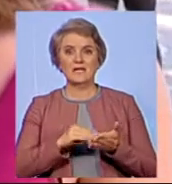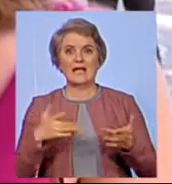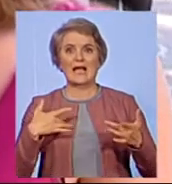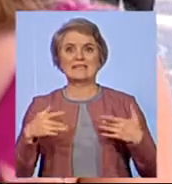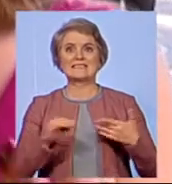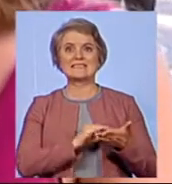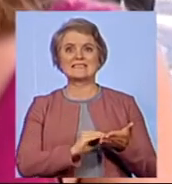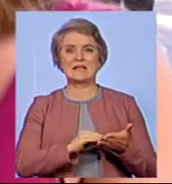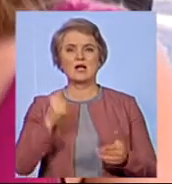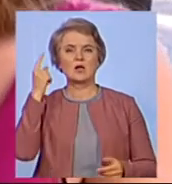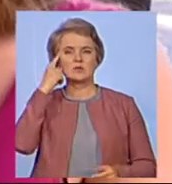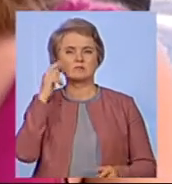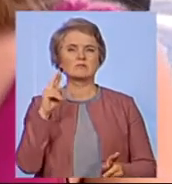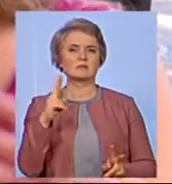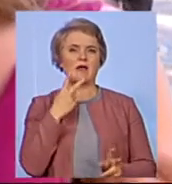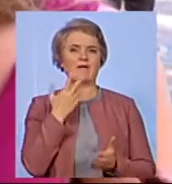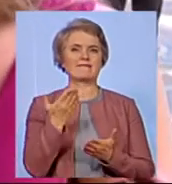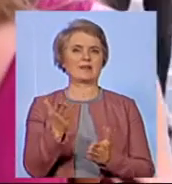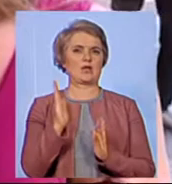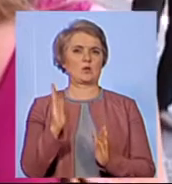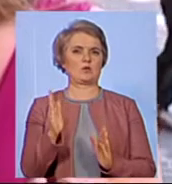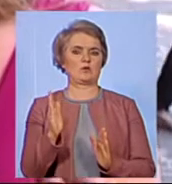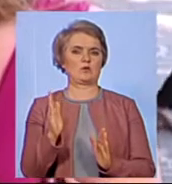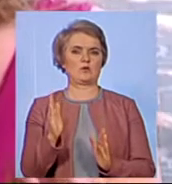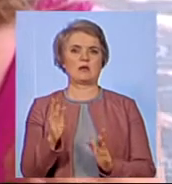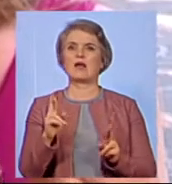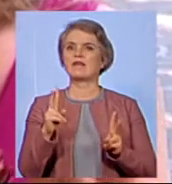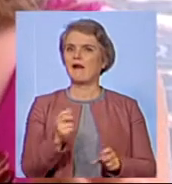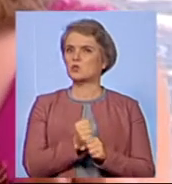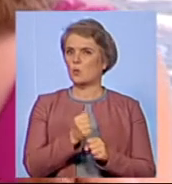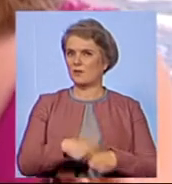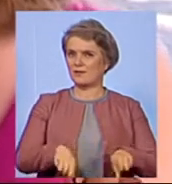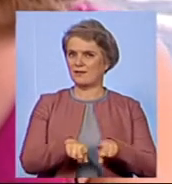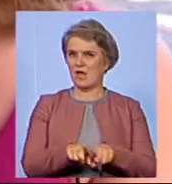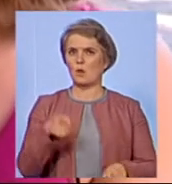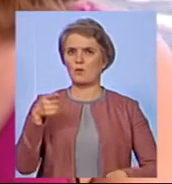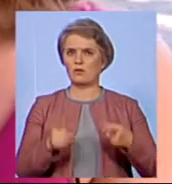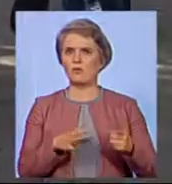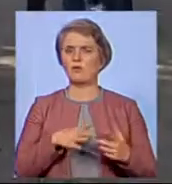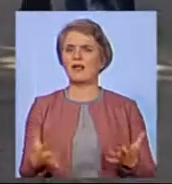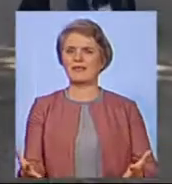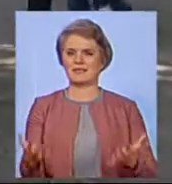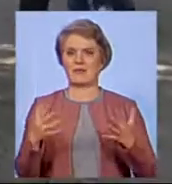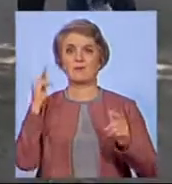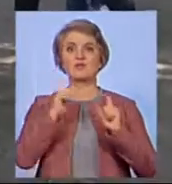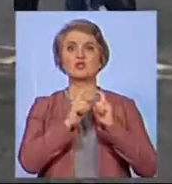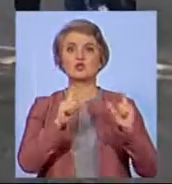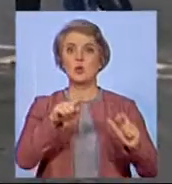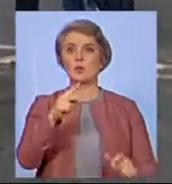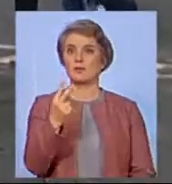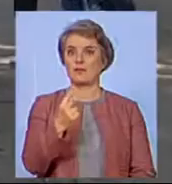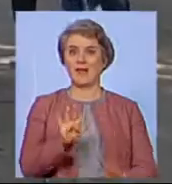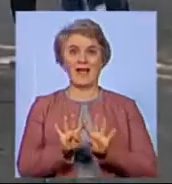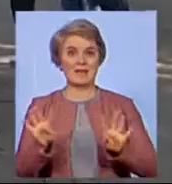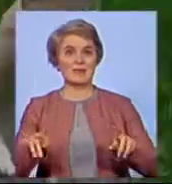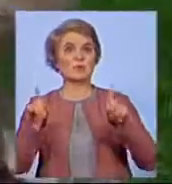сам думаєш, як це буде виглядати, як це подати і як зробити це так, щоб воно дійсно було яскравим. У школі номер 2 від лінійки